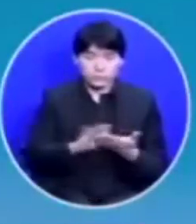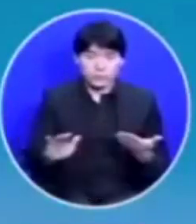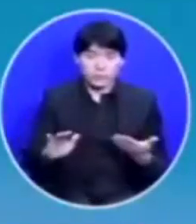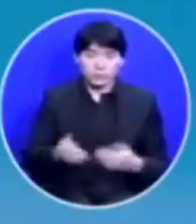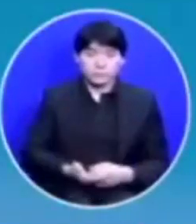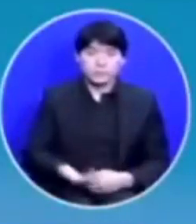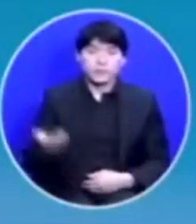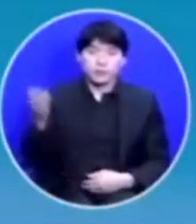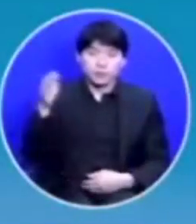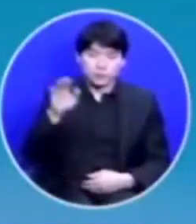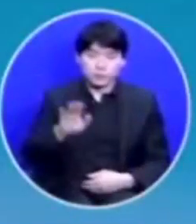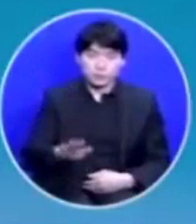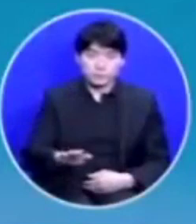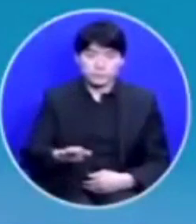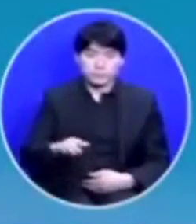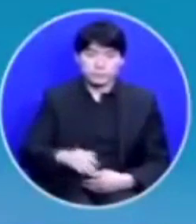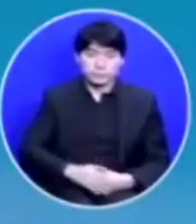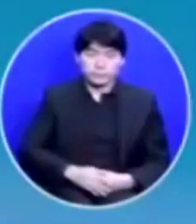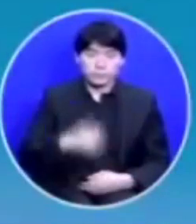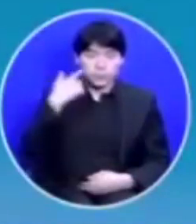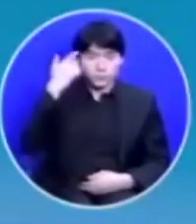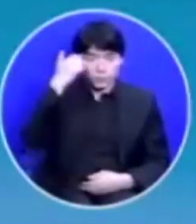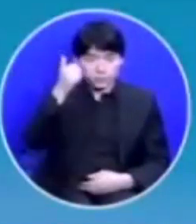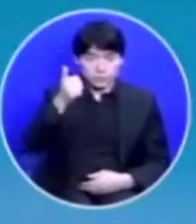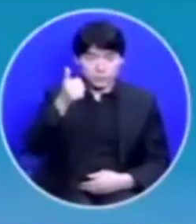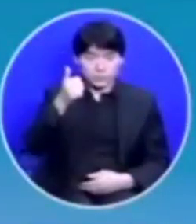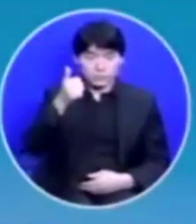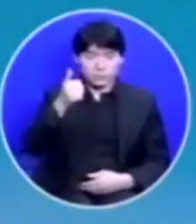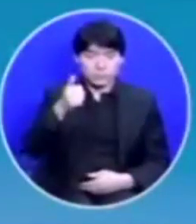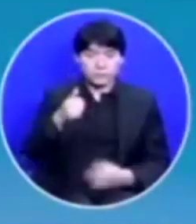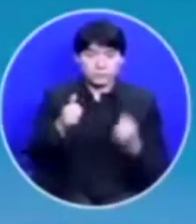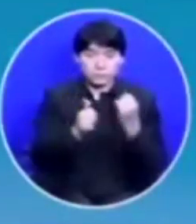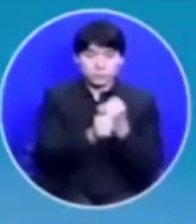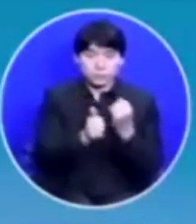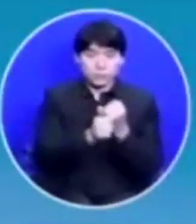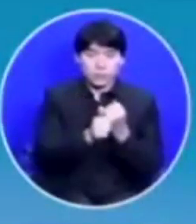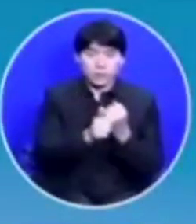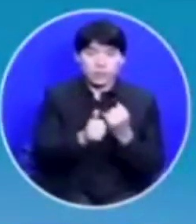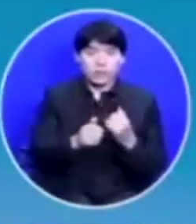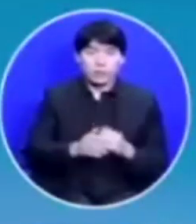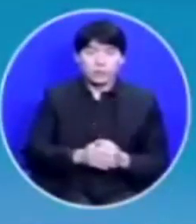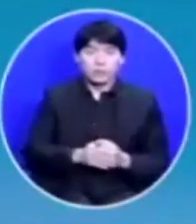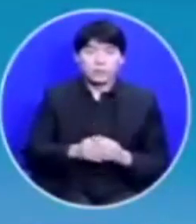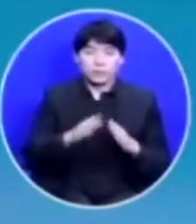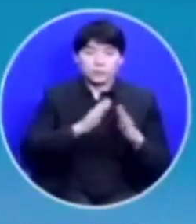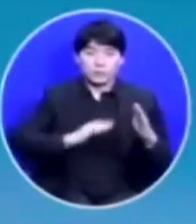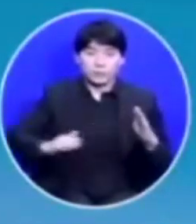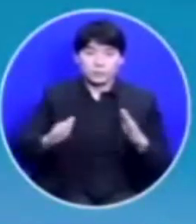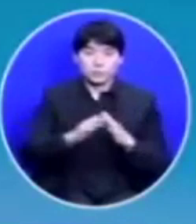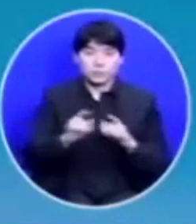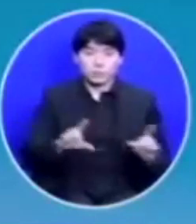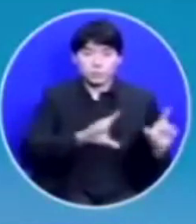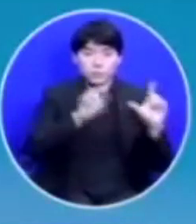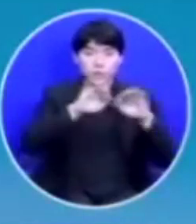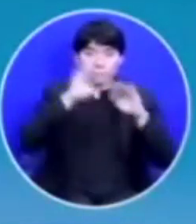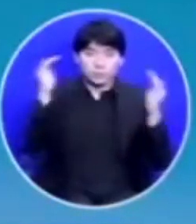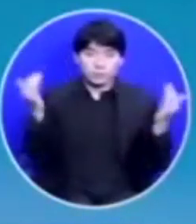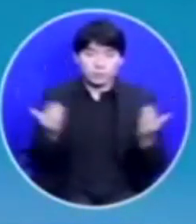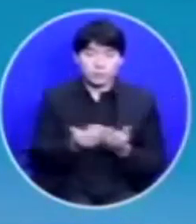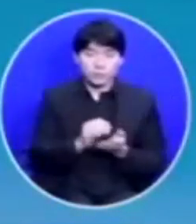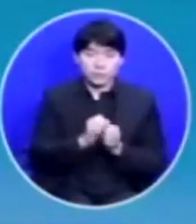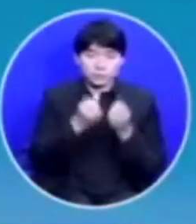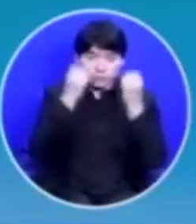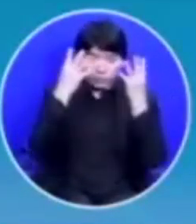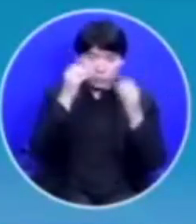그러나 이 목사님 내외가 가정 생활을 완전히 새롭게 한 것은 있음